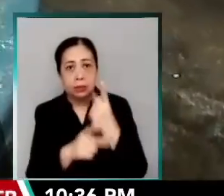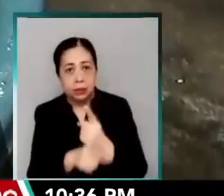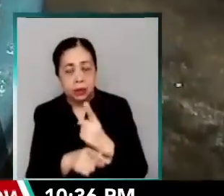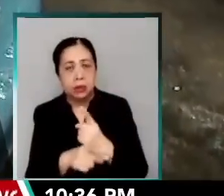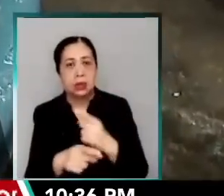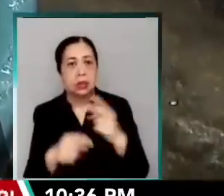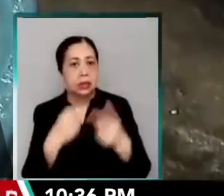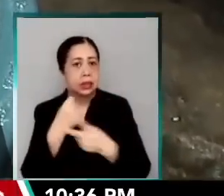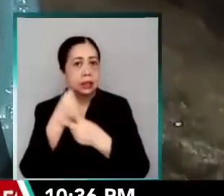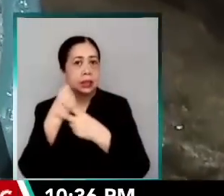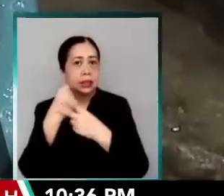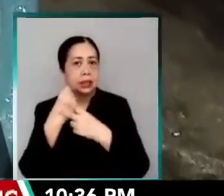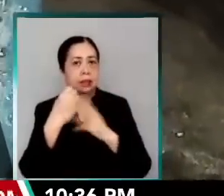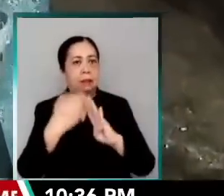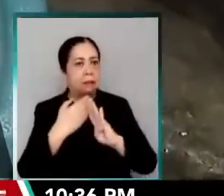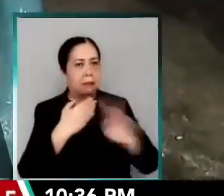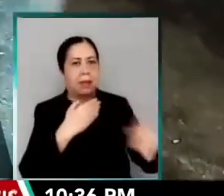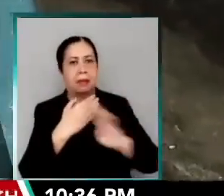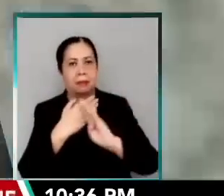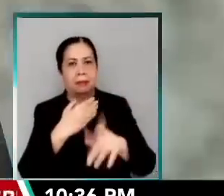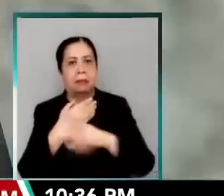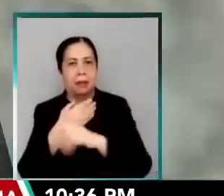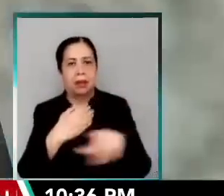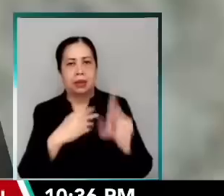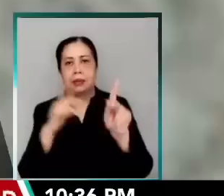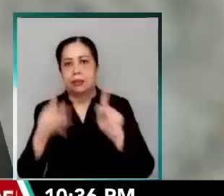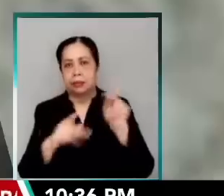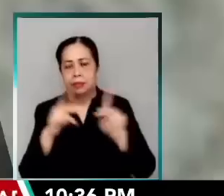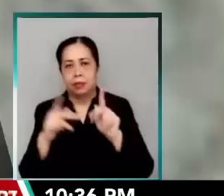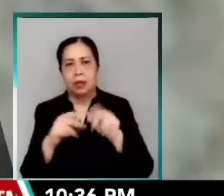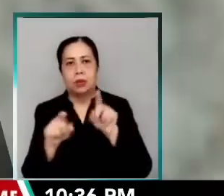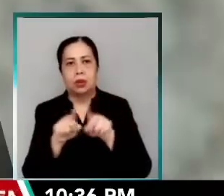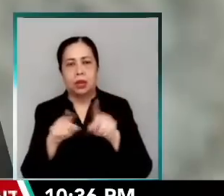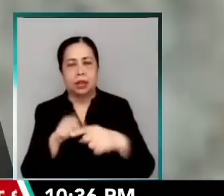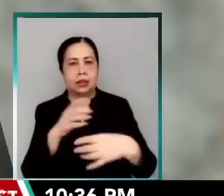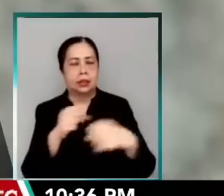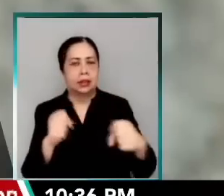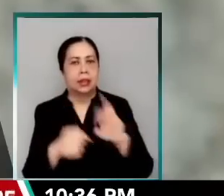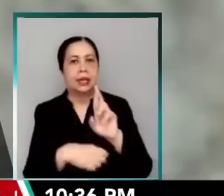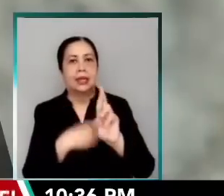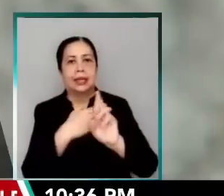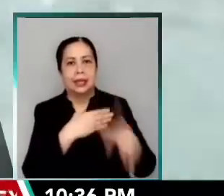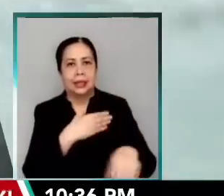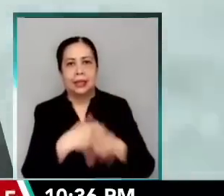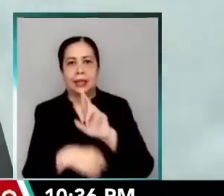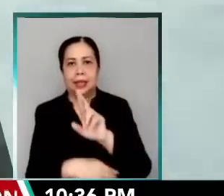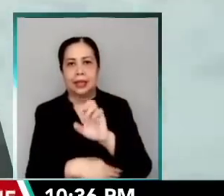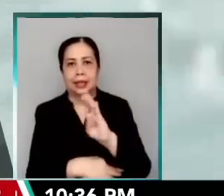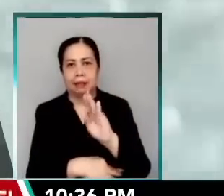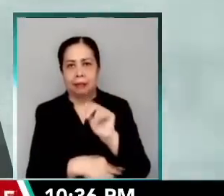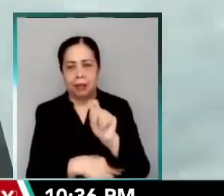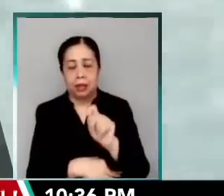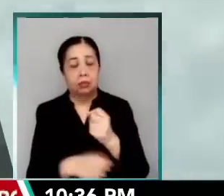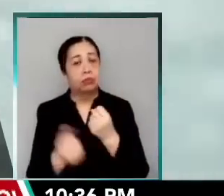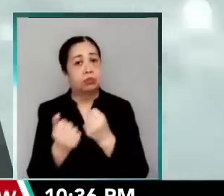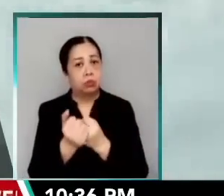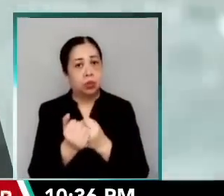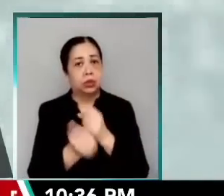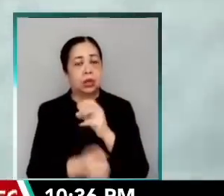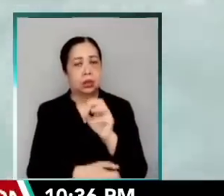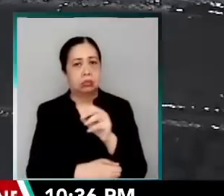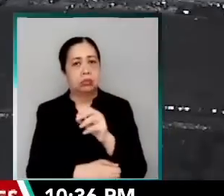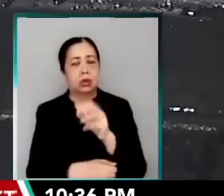dyan ibabalik sa mga maapektuhang customer bilang rebate sa bill. Suportado naman ito ng Maynilad at Manila